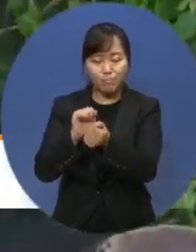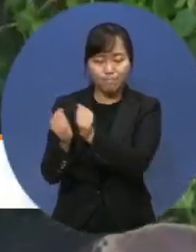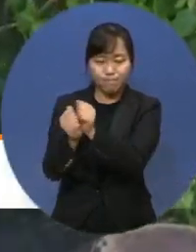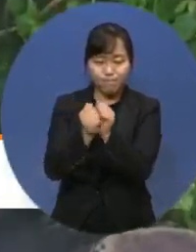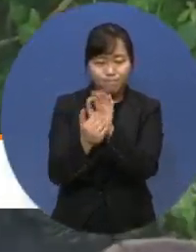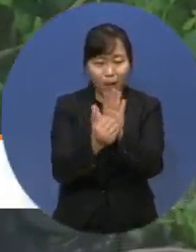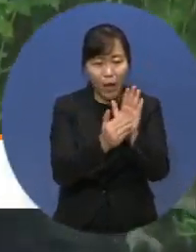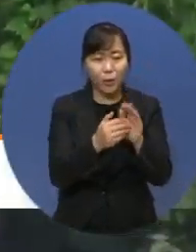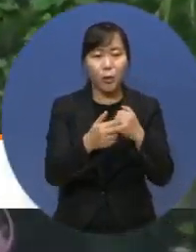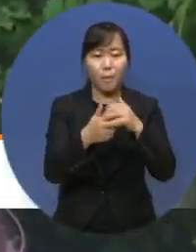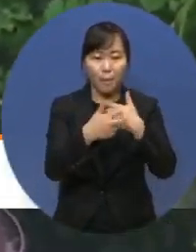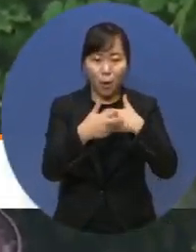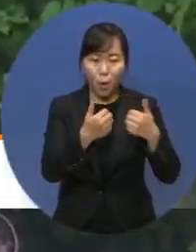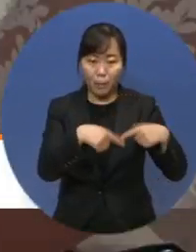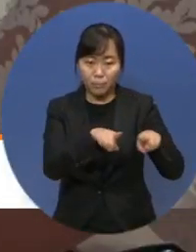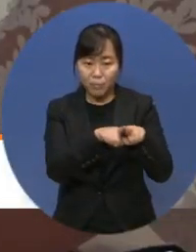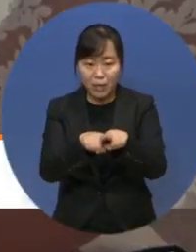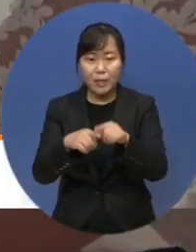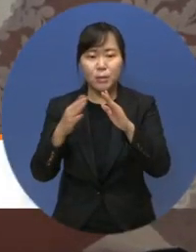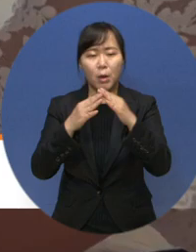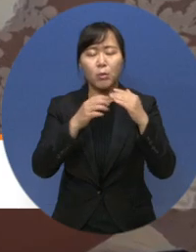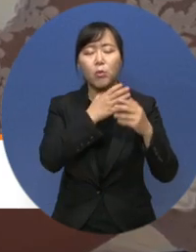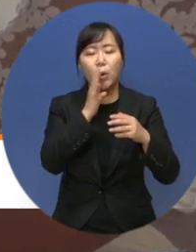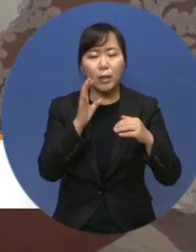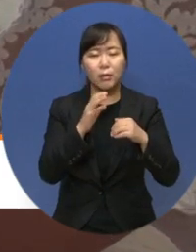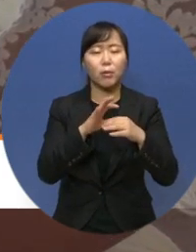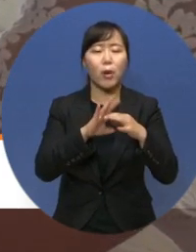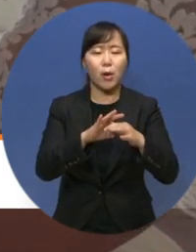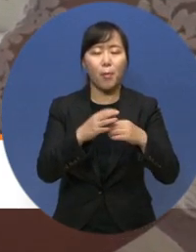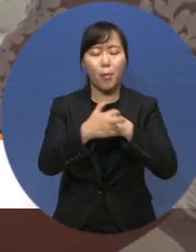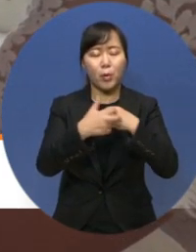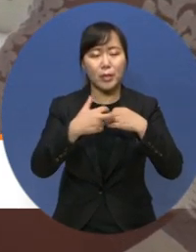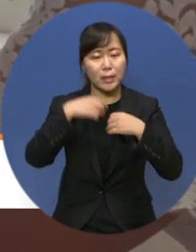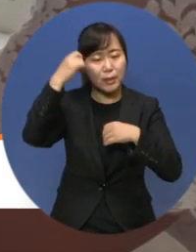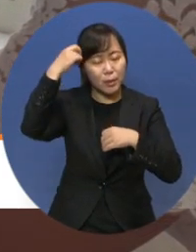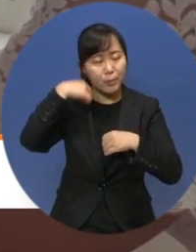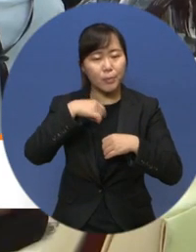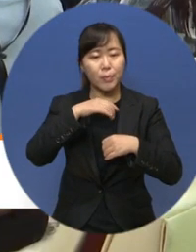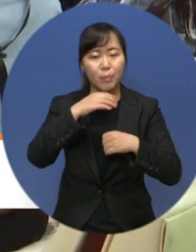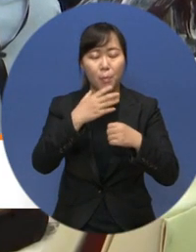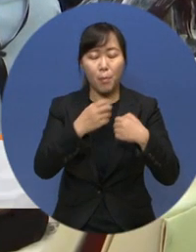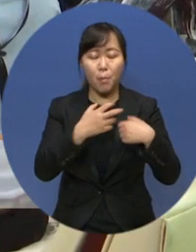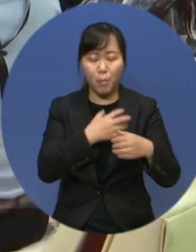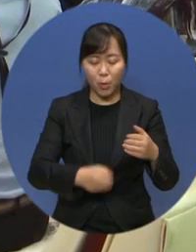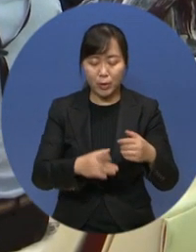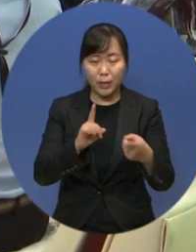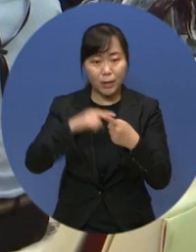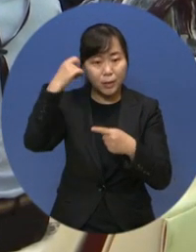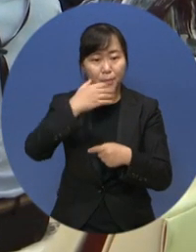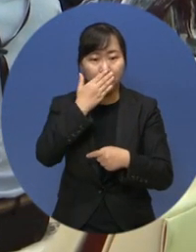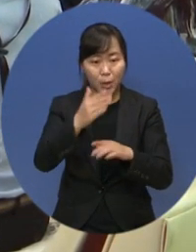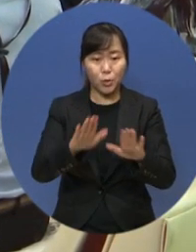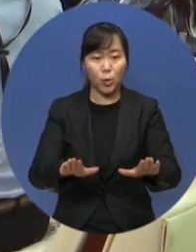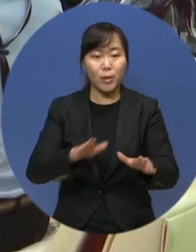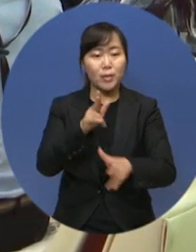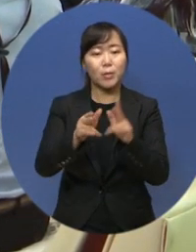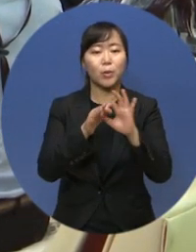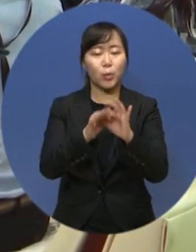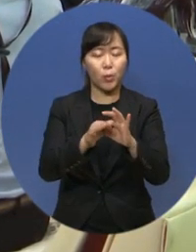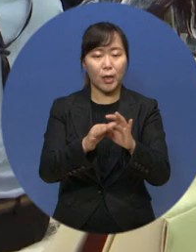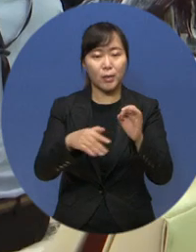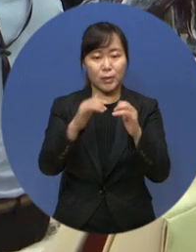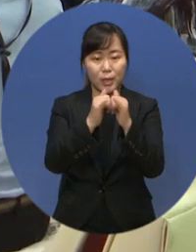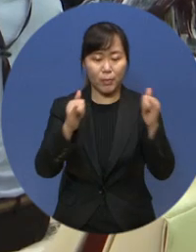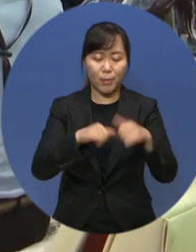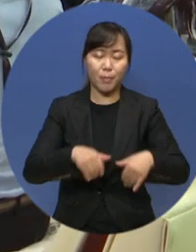체가 놓인 3 빗으로 확대에 벅지 체감도 를 향상시키게 됩니다 내주 시는 이번 사업을 통해 주민에게